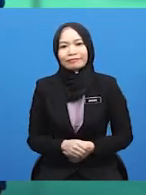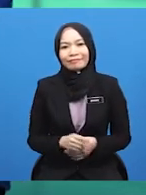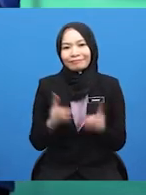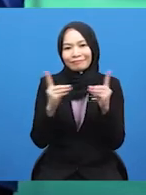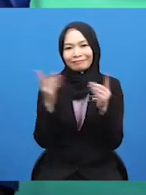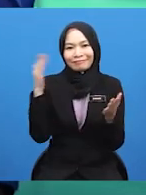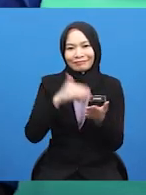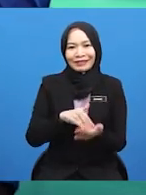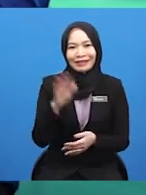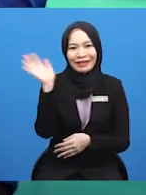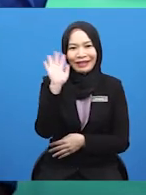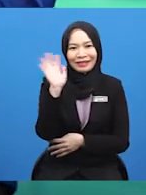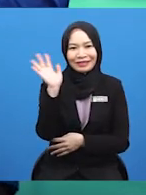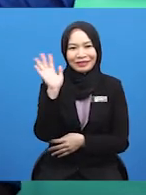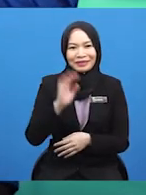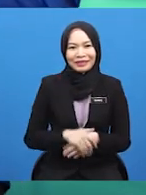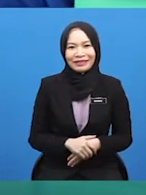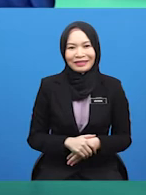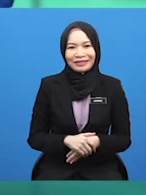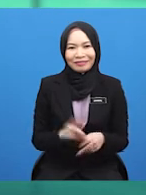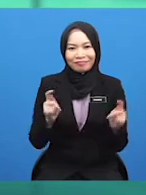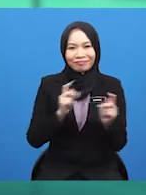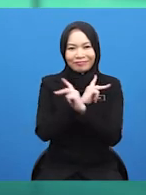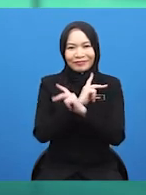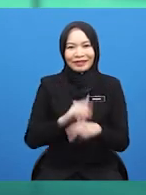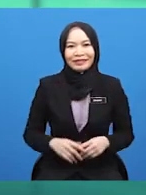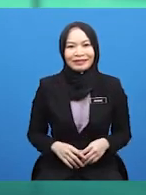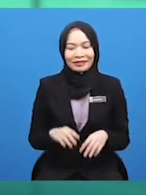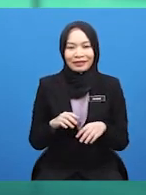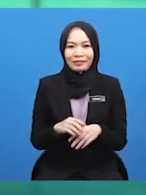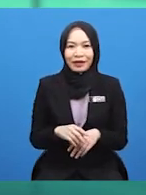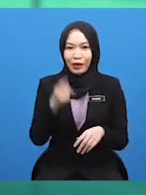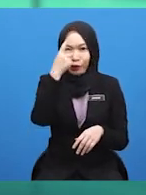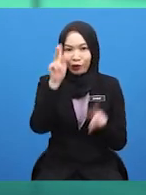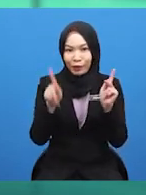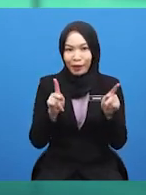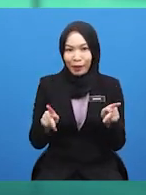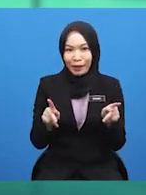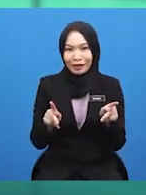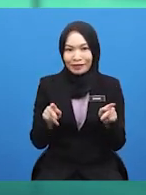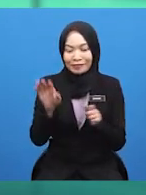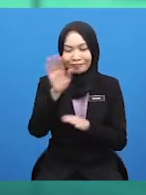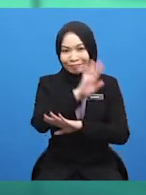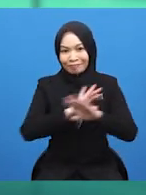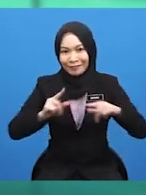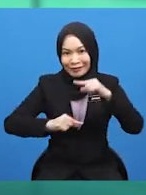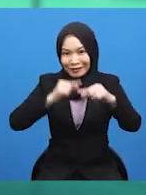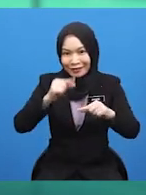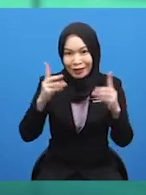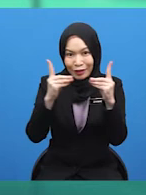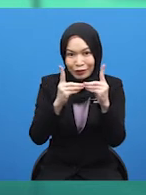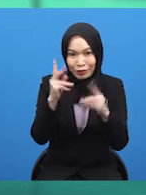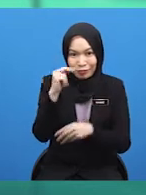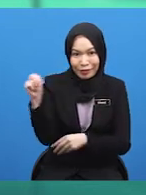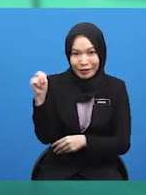Nat. Kita jumpa lagi Cikgu Nat. Okay, terima kasih. Okay, kepada pelajar-pelajar, jangan bergerak dulu. Kita akan jumpa selepas ini dalam